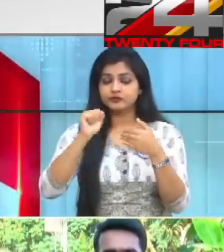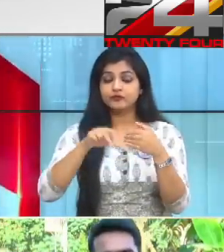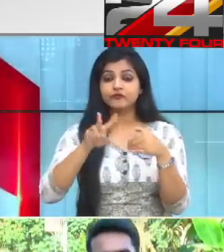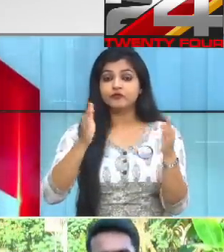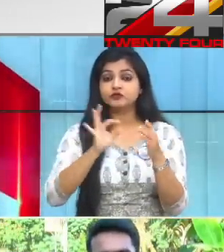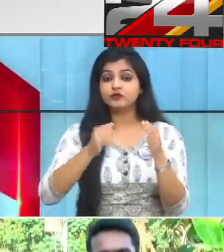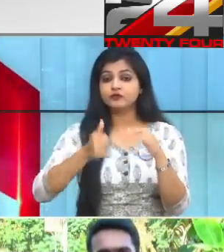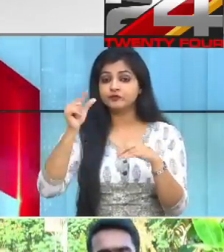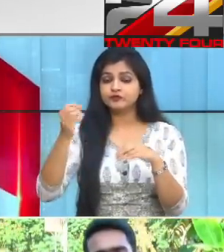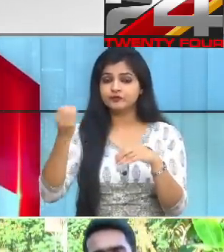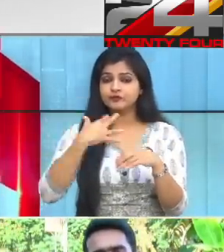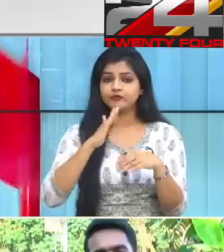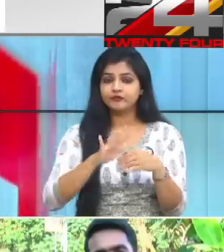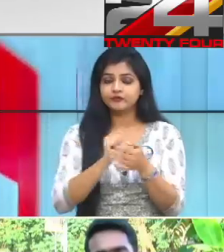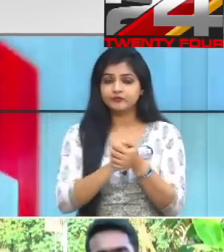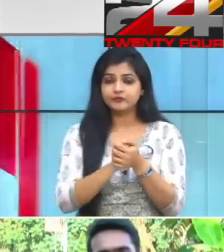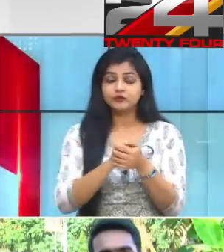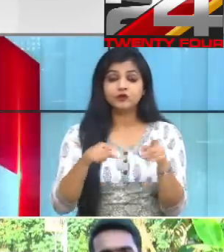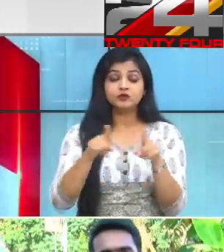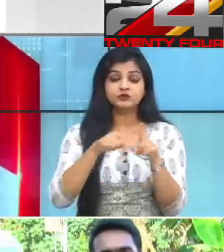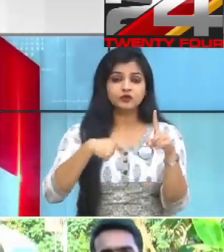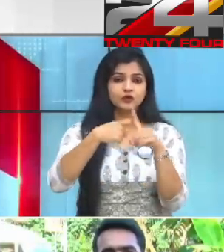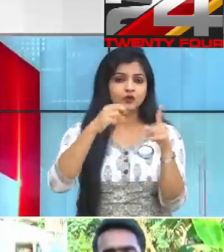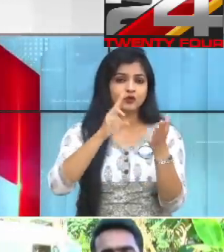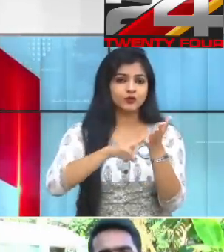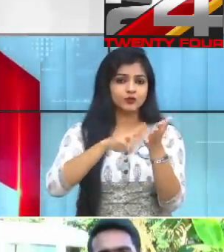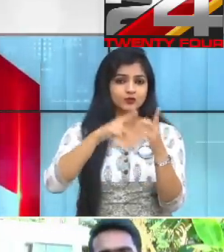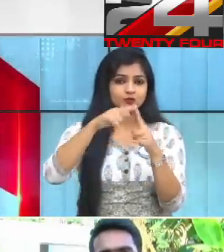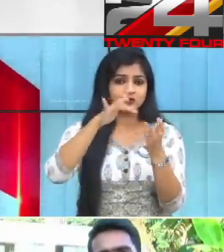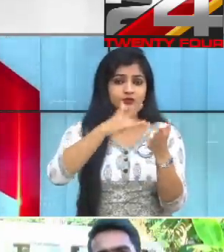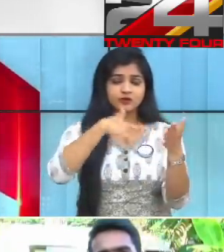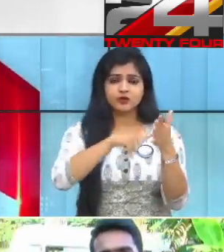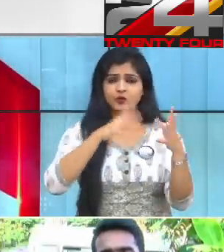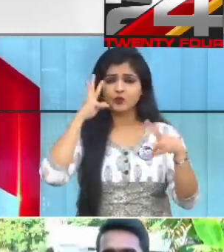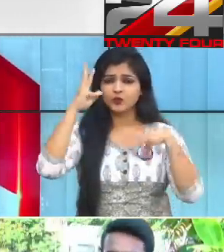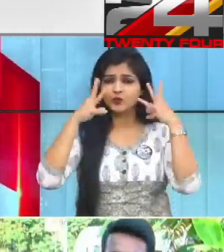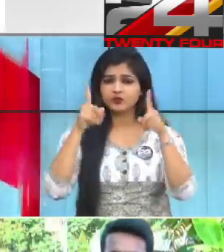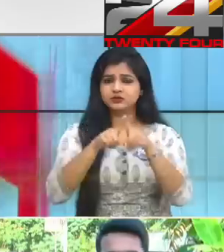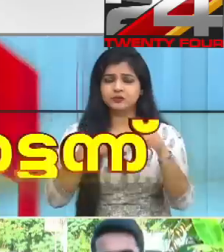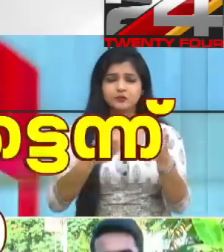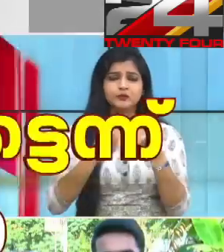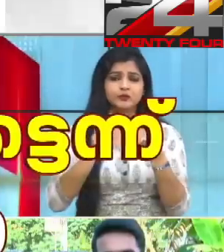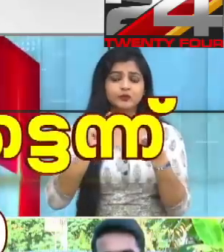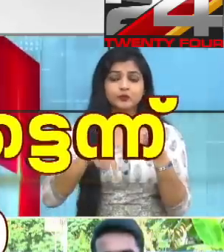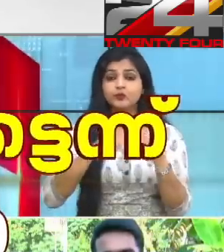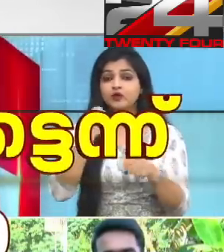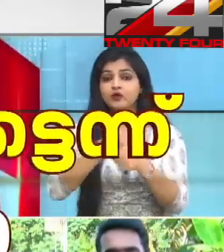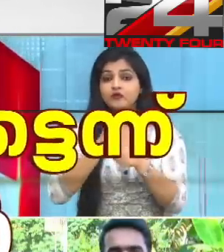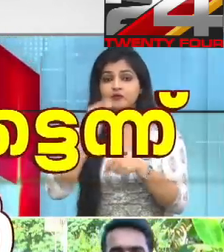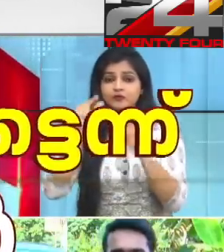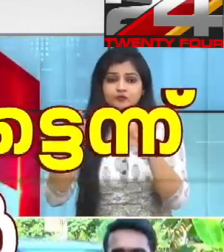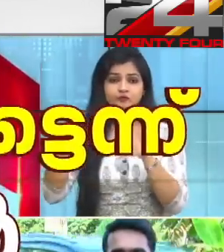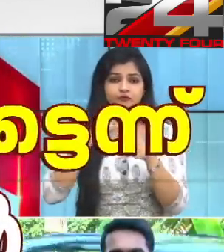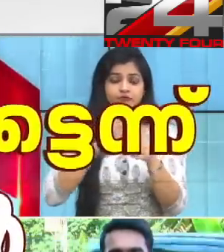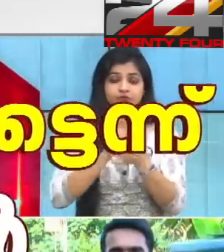മറ്റും അറിയിക്കുന്നത്. ഒപ്പം തന്നെ ഈ കോന്നി പ്രദേശത്ത് നിലവിൽ ആശങ്കപ്പെടേണ്ട സാഹചര്യമില്ലെന്നും സർക്കാർ വൃത്തങ്ങൾ വ്യക്തമാക്കുന്നുണ്ട്. എന്തായാലും